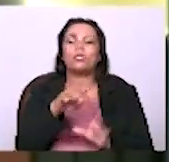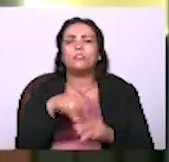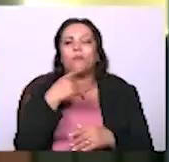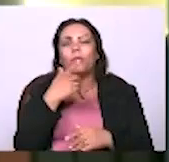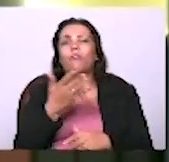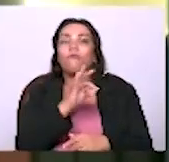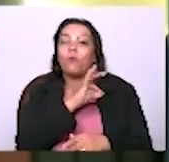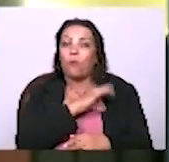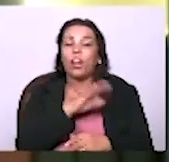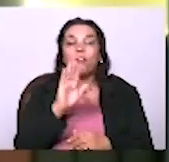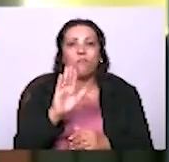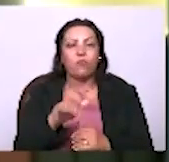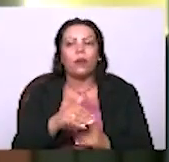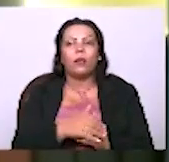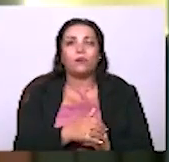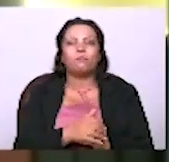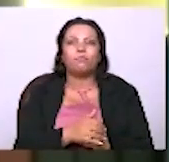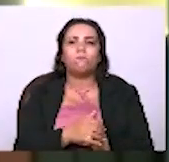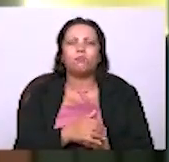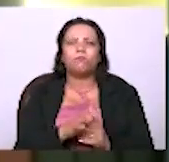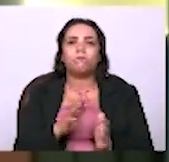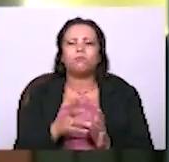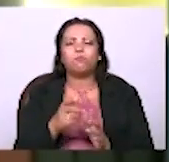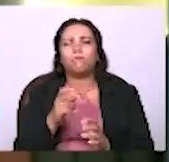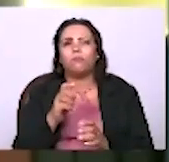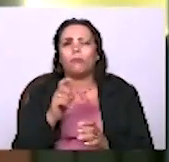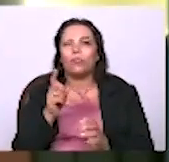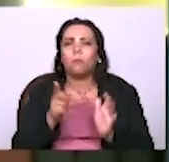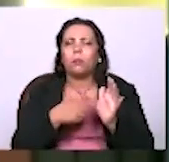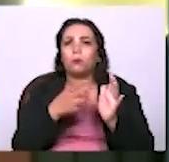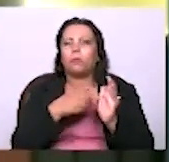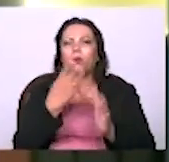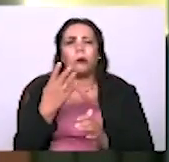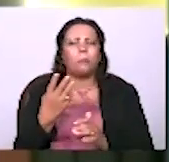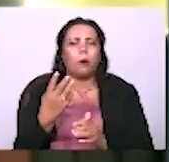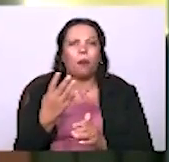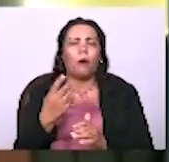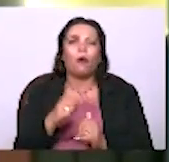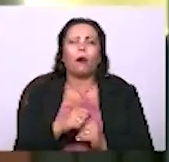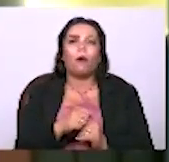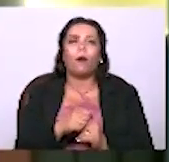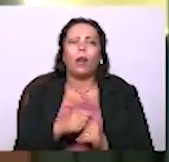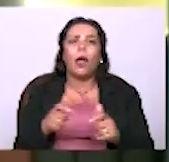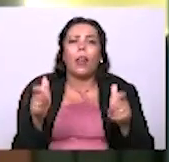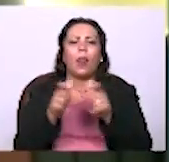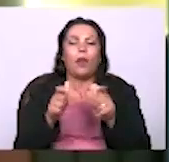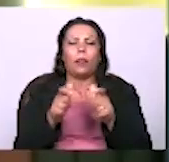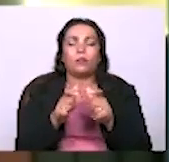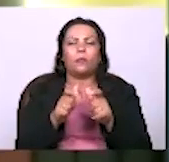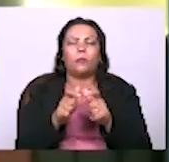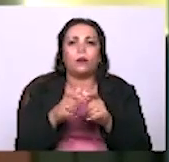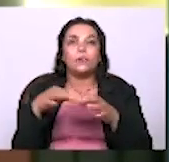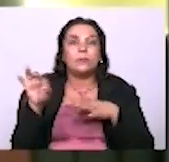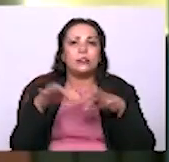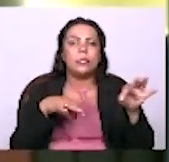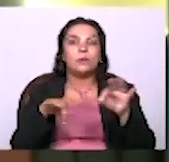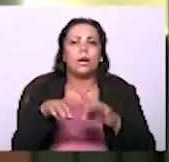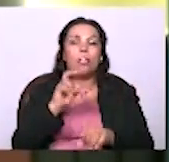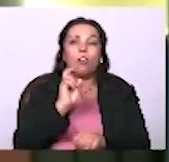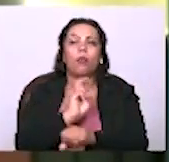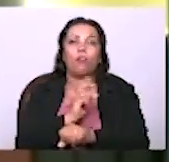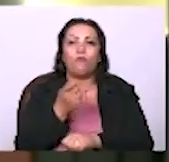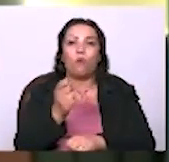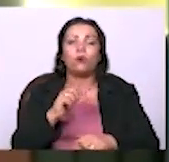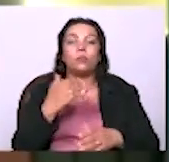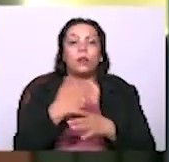تزال الفوائد دي من اربع مرات للجنه السياسات النقديه